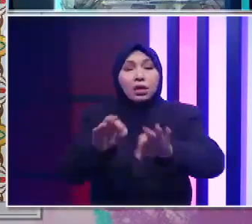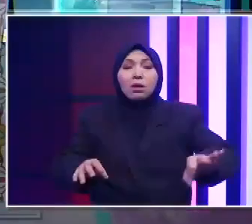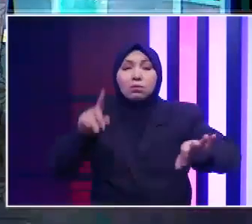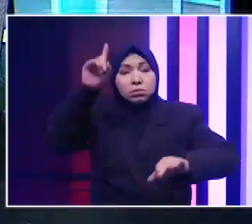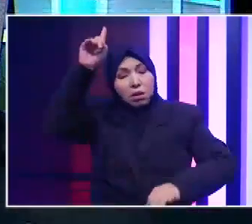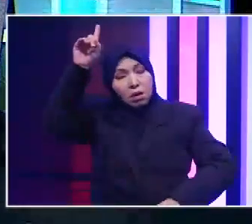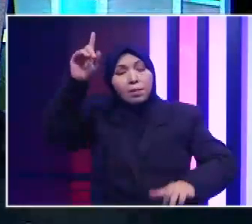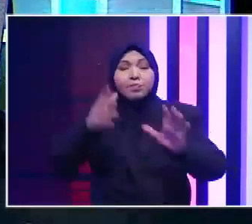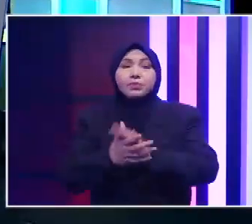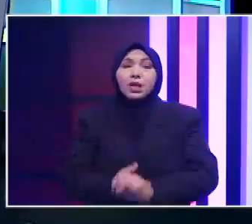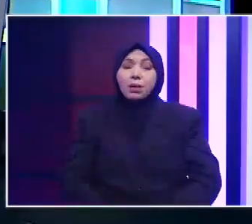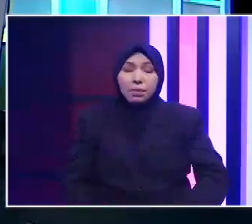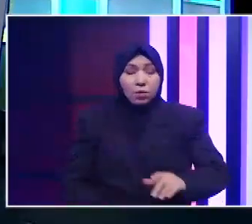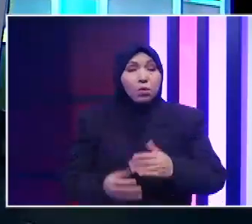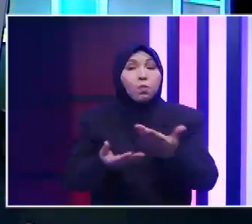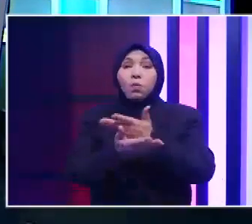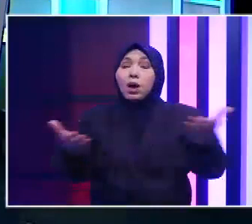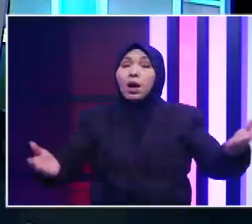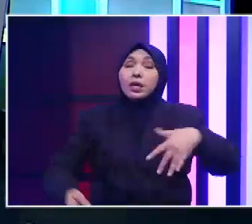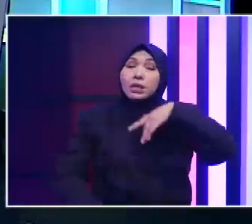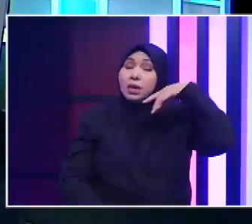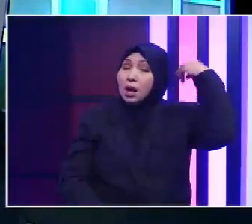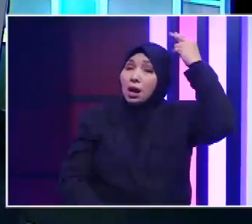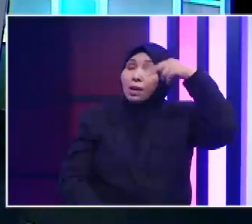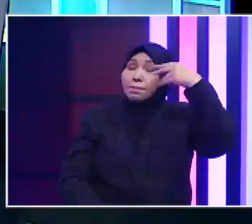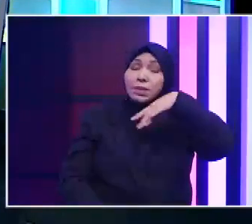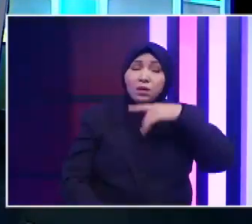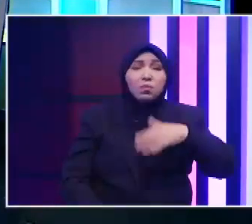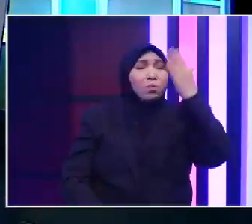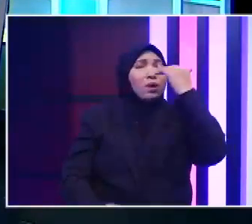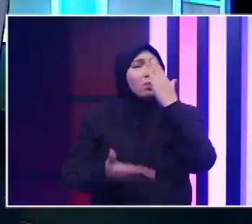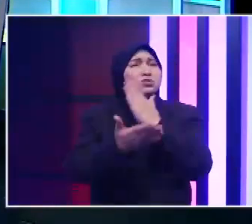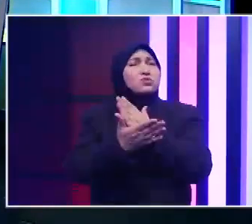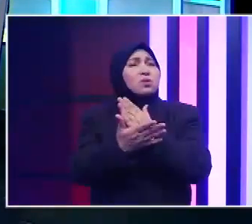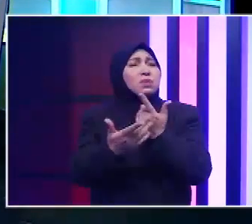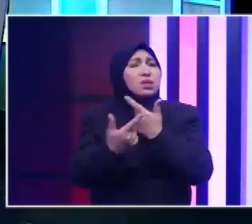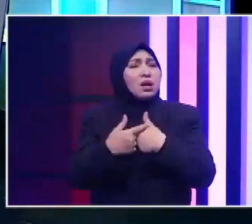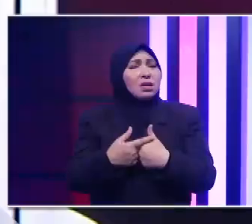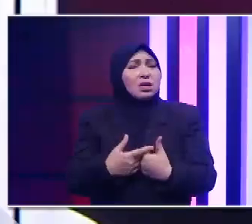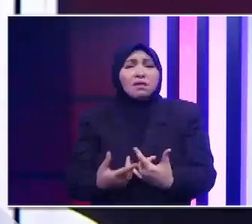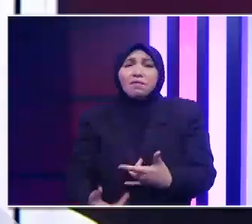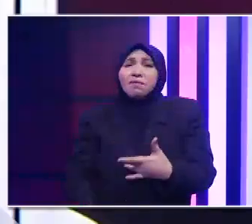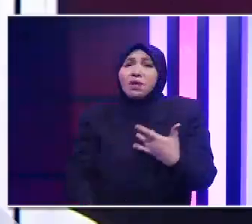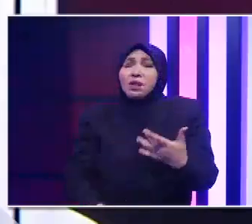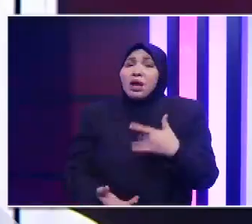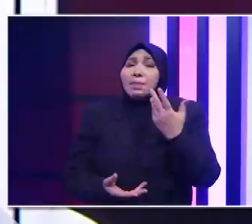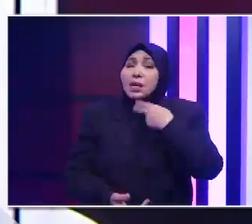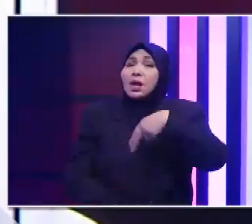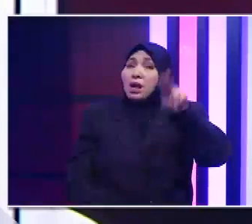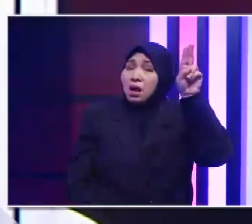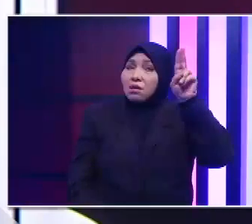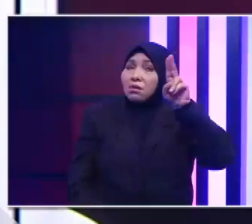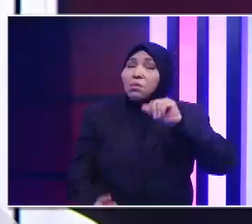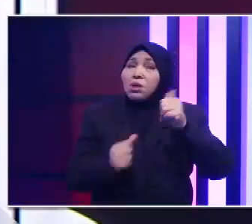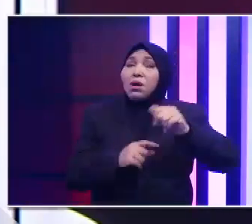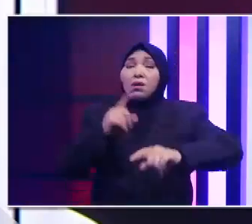setelah lazim wahai nabi Mengapa engkau haramkan menyikat dirimu daripada money siape yang dihalalkan oleh